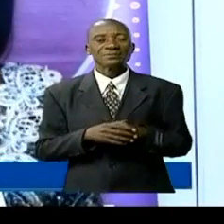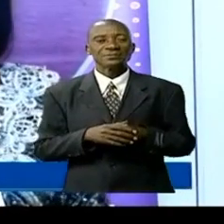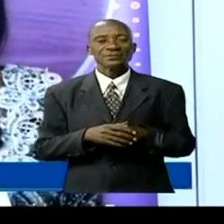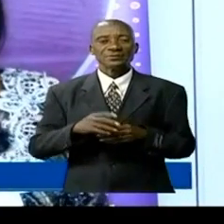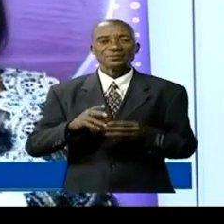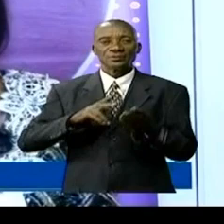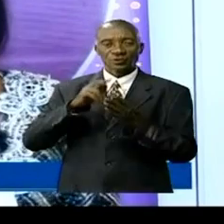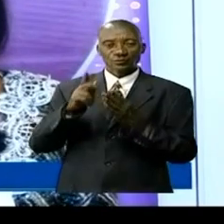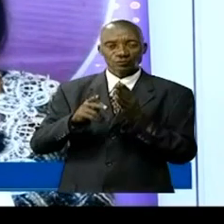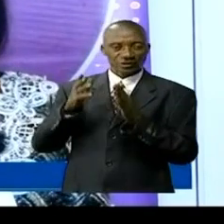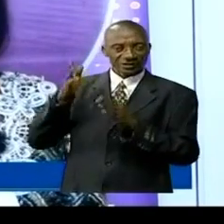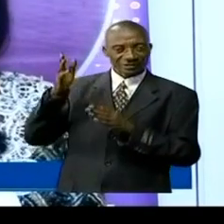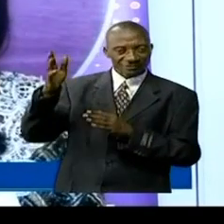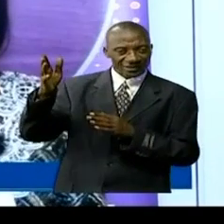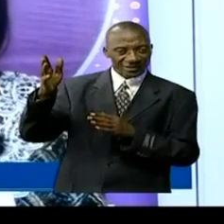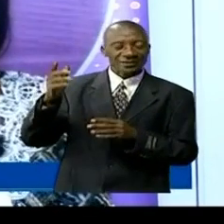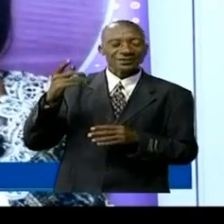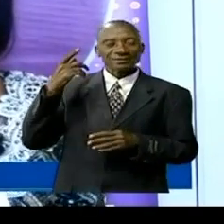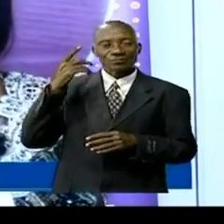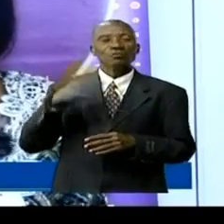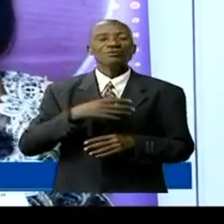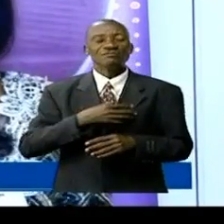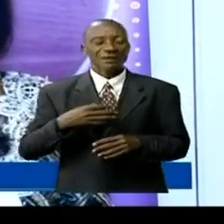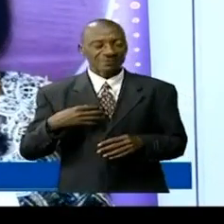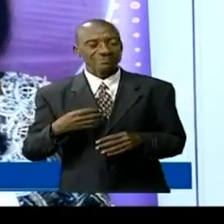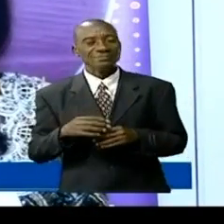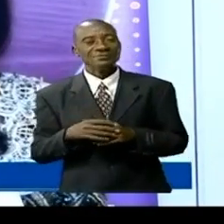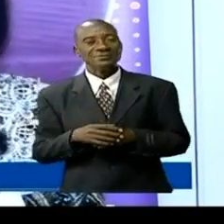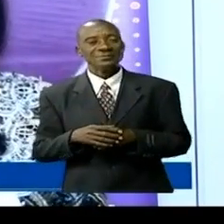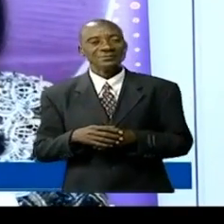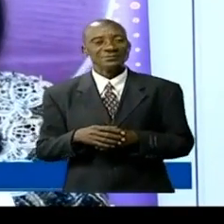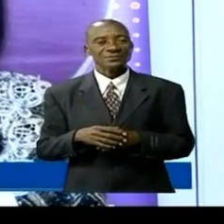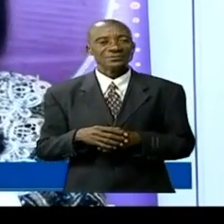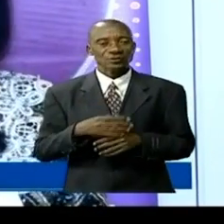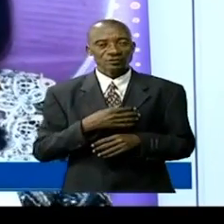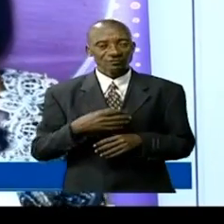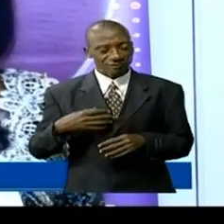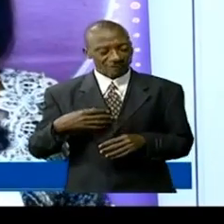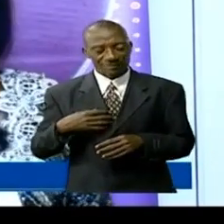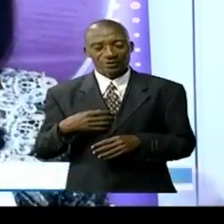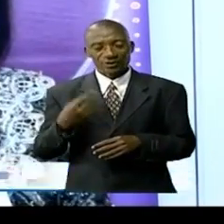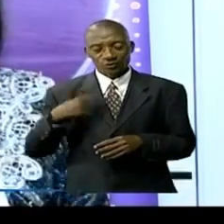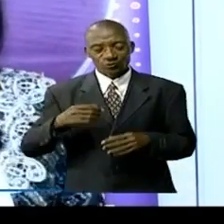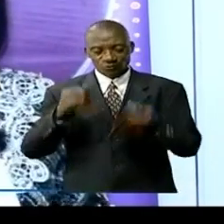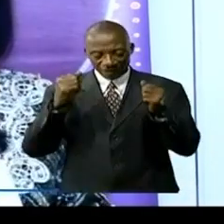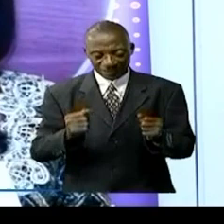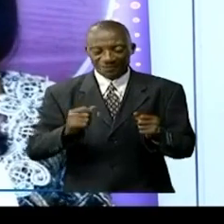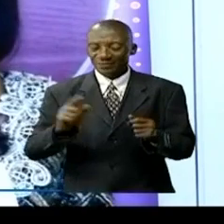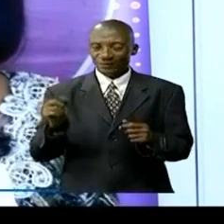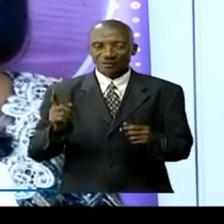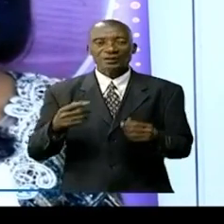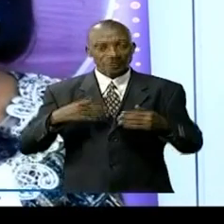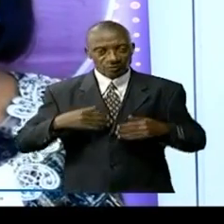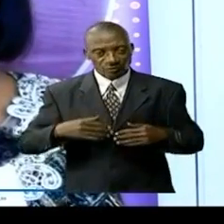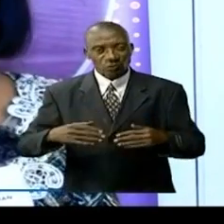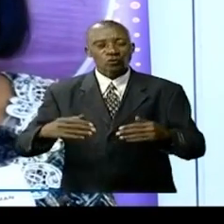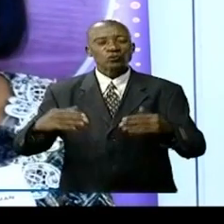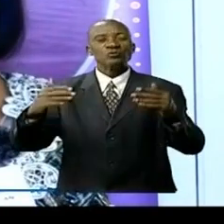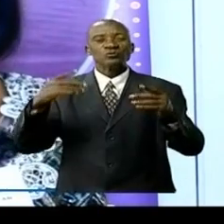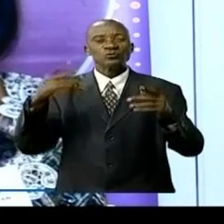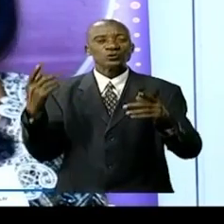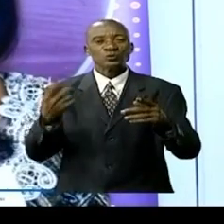comme je venais de l'annoncer, d'offrir une formation aux jeunes, mais nous ne voulons pas nous arrêter là. Nous voulons aller au-delà, c'est-à-dire créer des